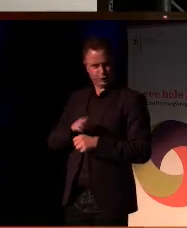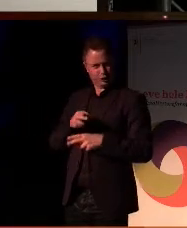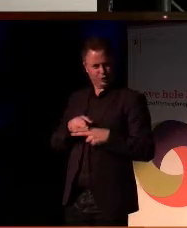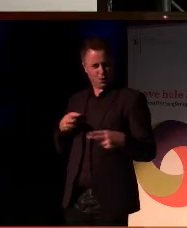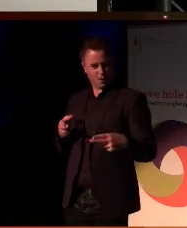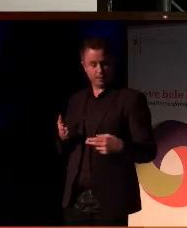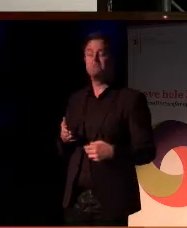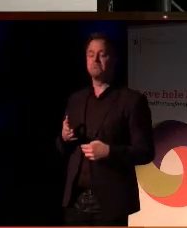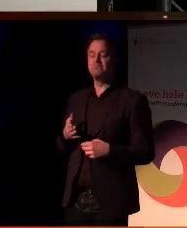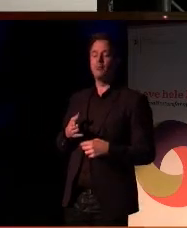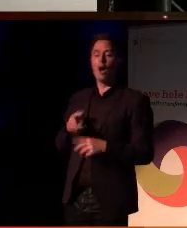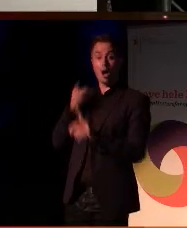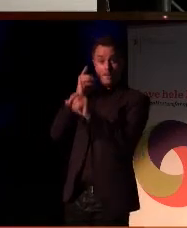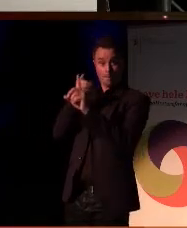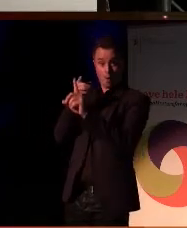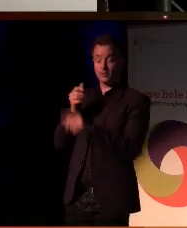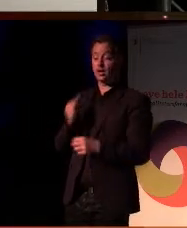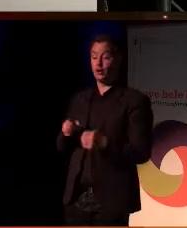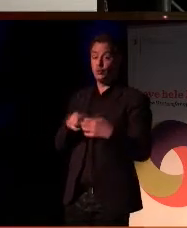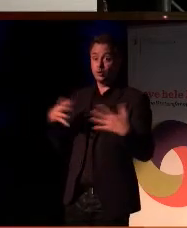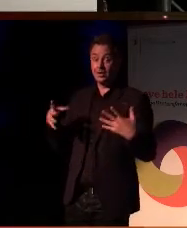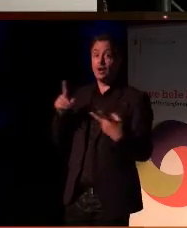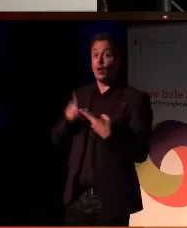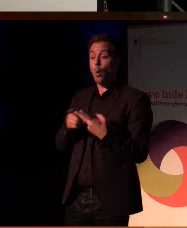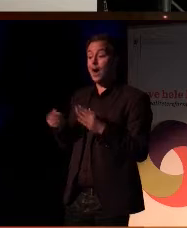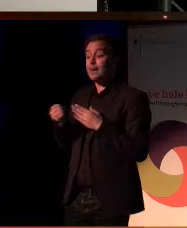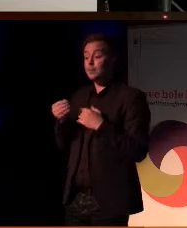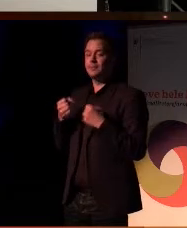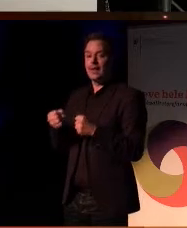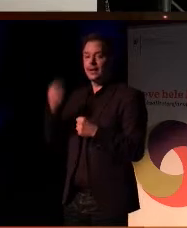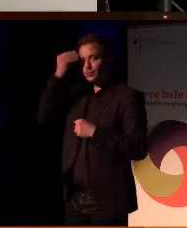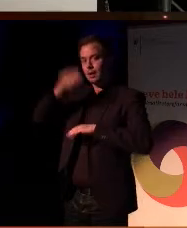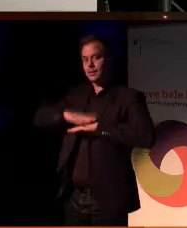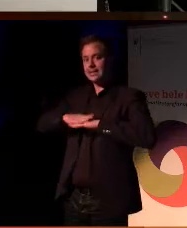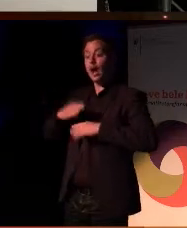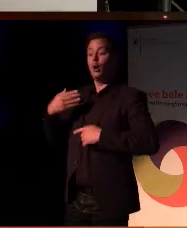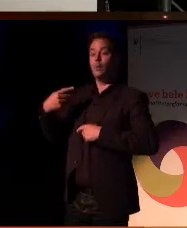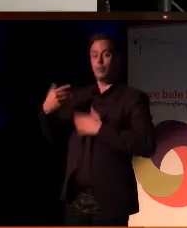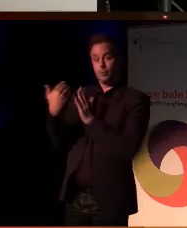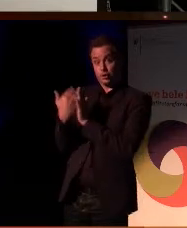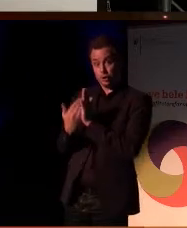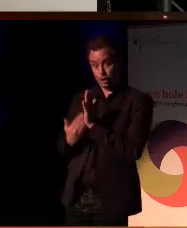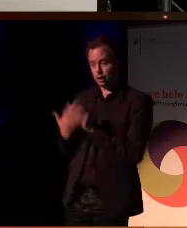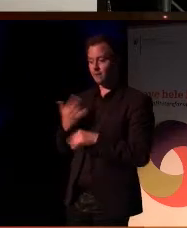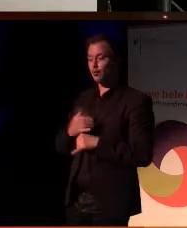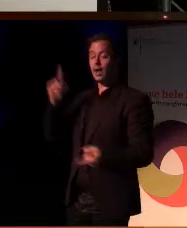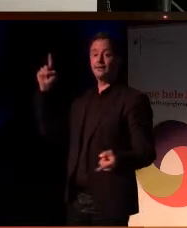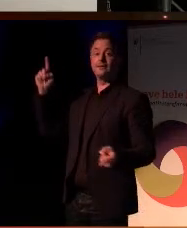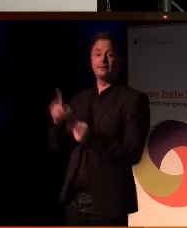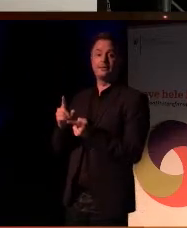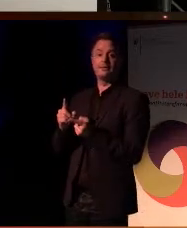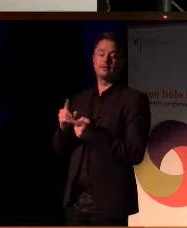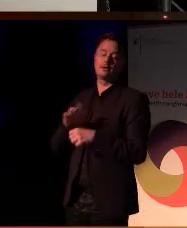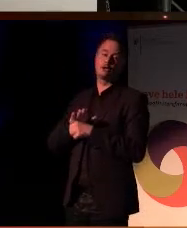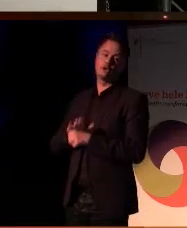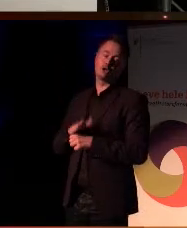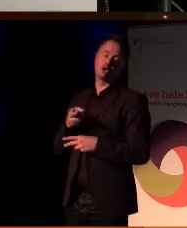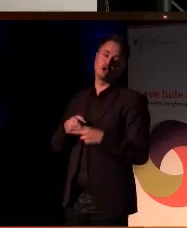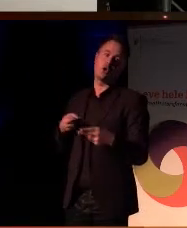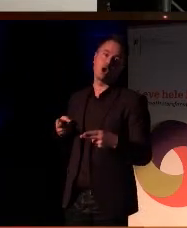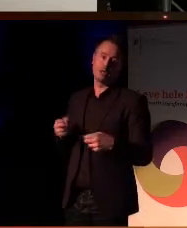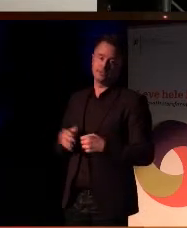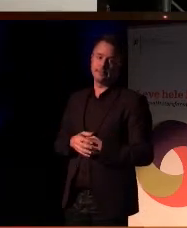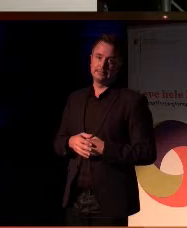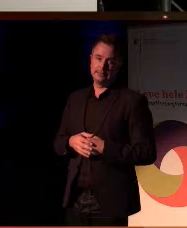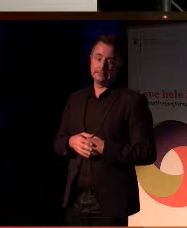målet at de ville utvikle og implementere en kunnskapsbasert prosedyre for å redusere forekomsten av trykksår. Det om mulig